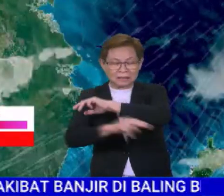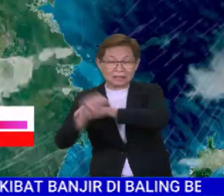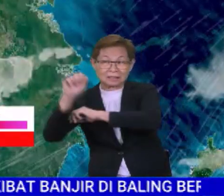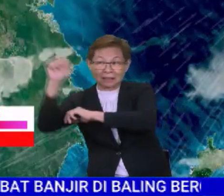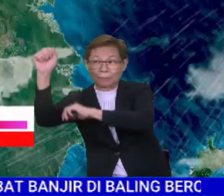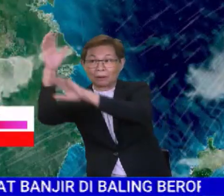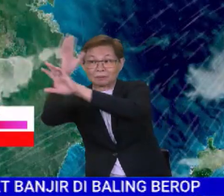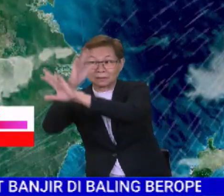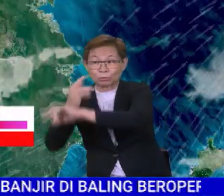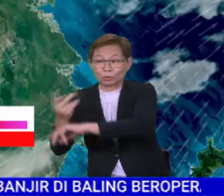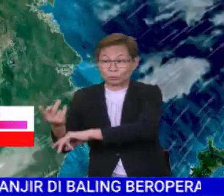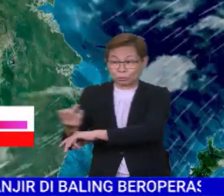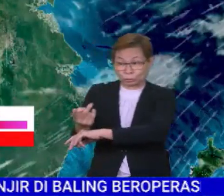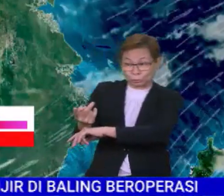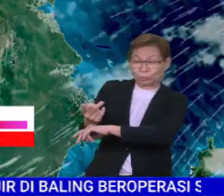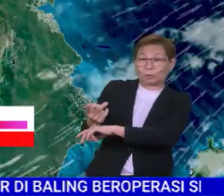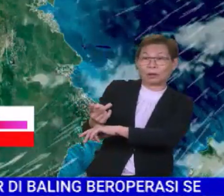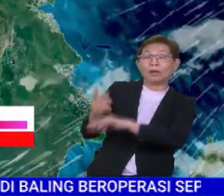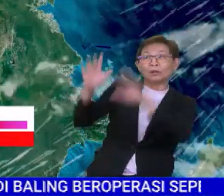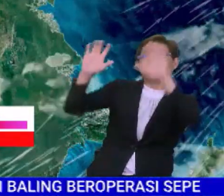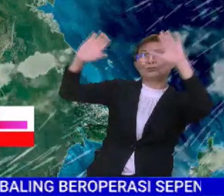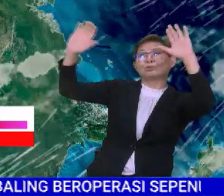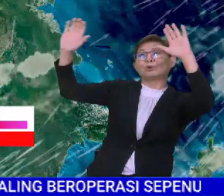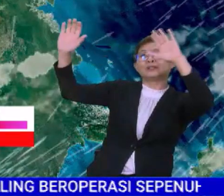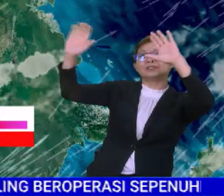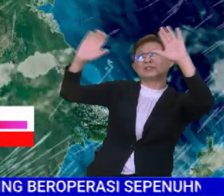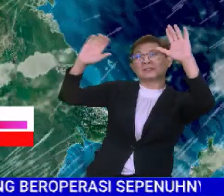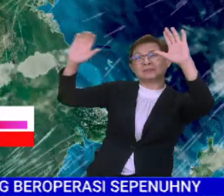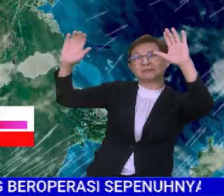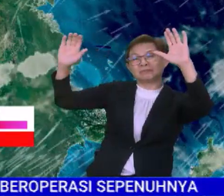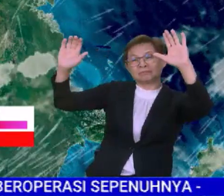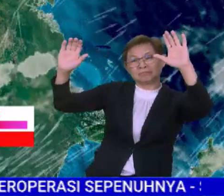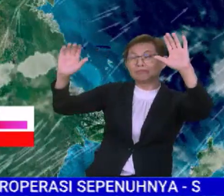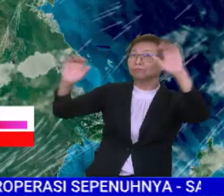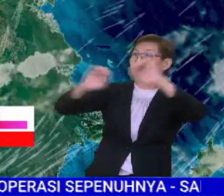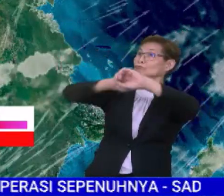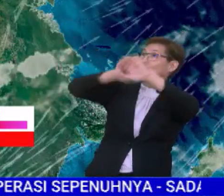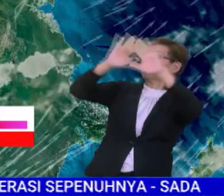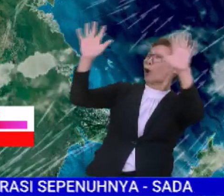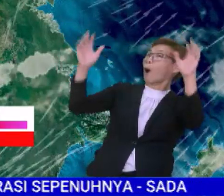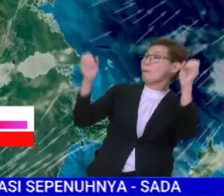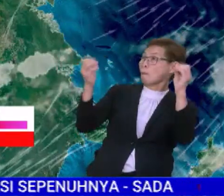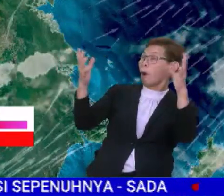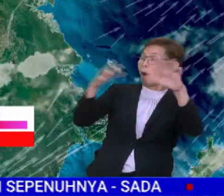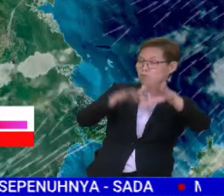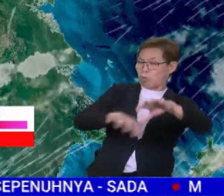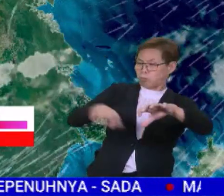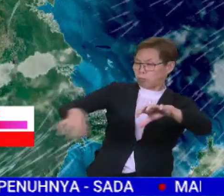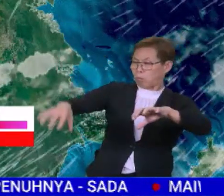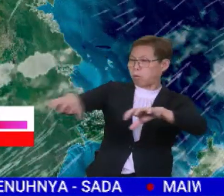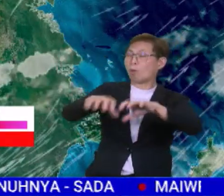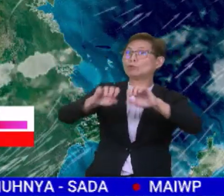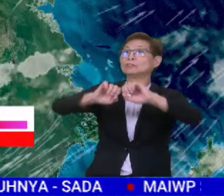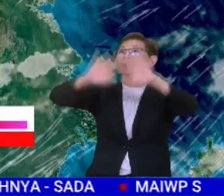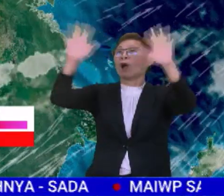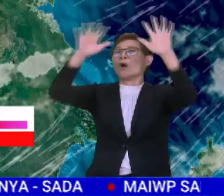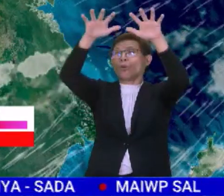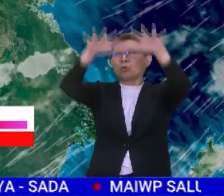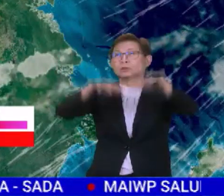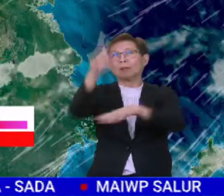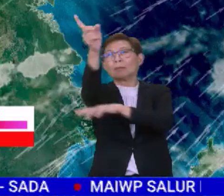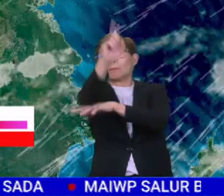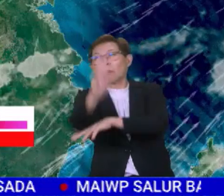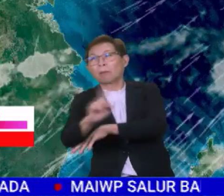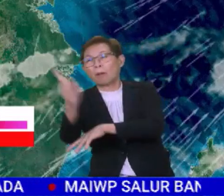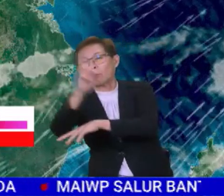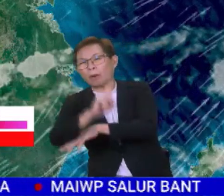dan juga Sarawak pula, keadaan cuaca juga adalah cerah di kebanyakan kawasan. Hujan beserta rebut